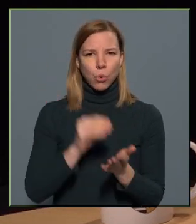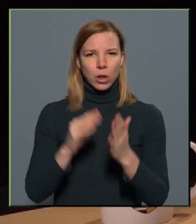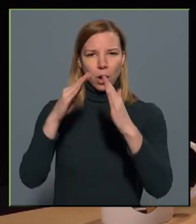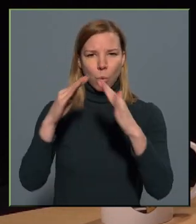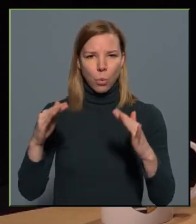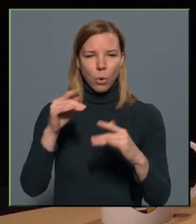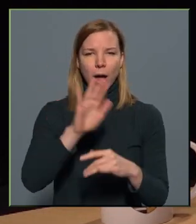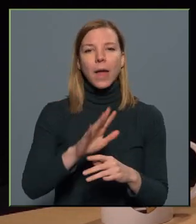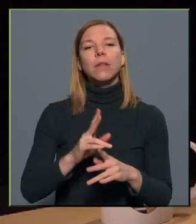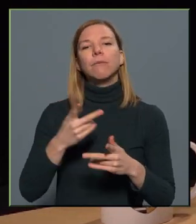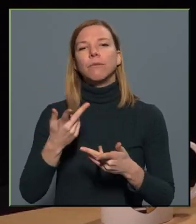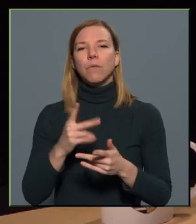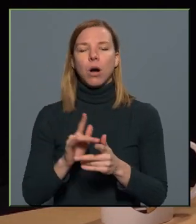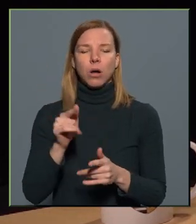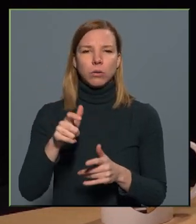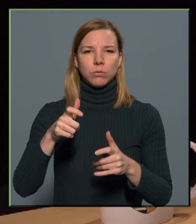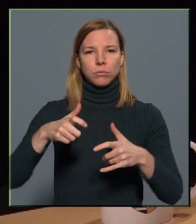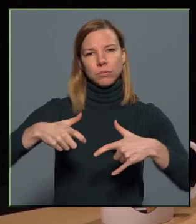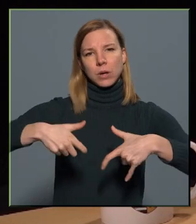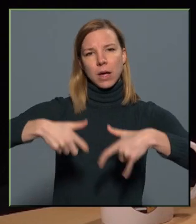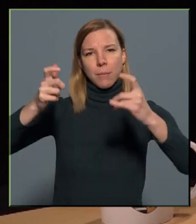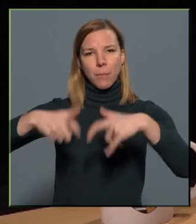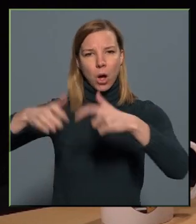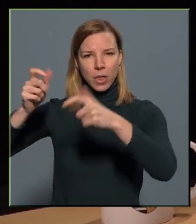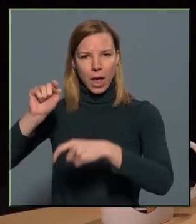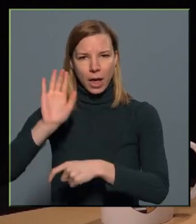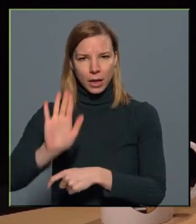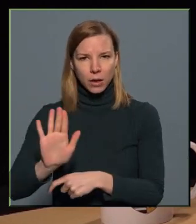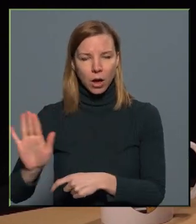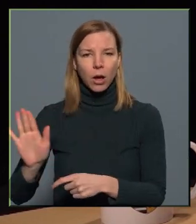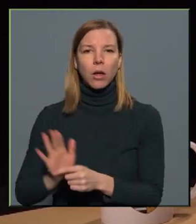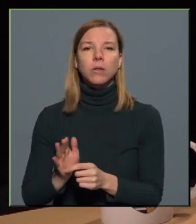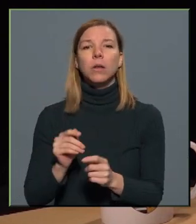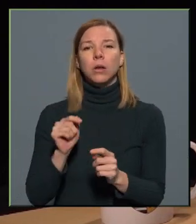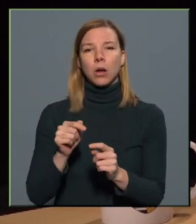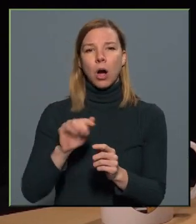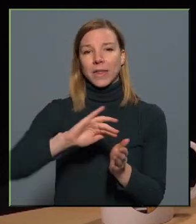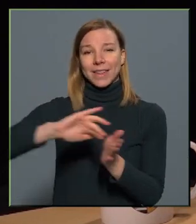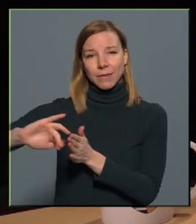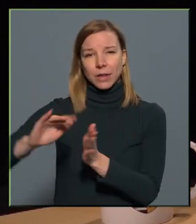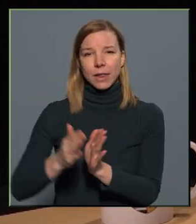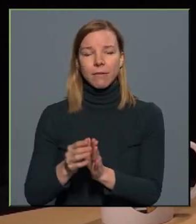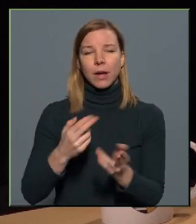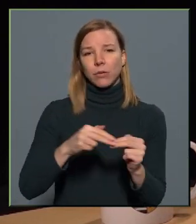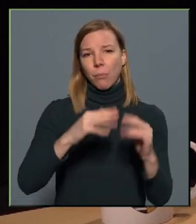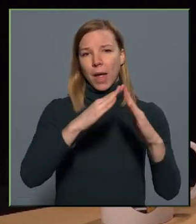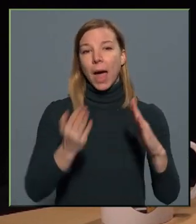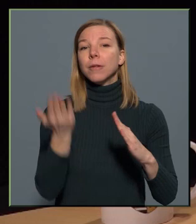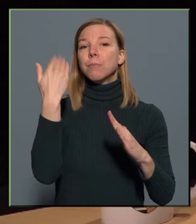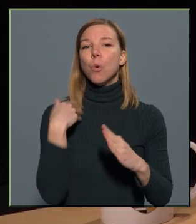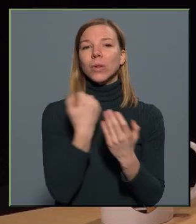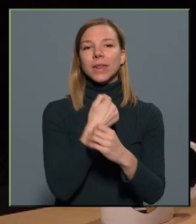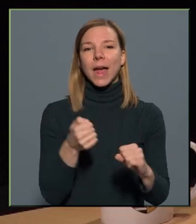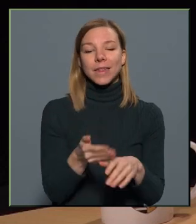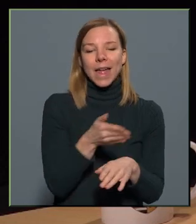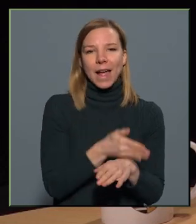vagy csúsztatott zsalus épületeket a múlt század előtt épült. Ahhoz, hogy